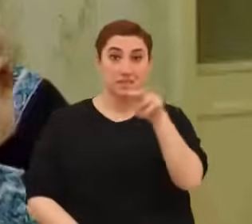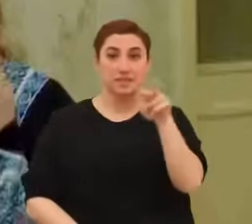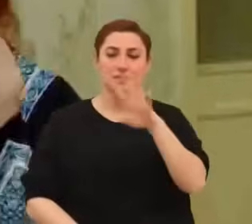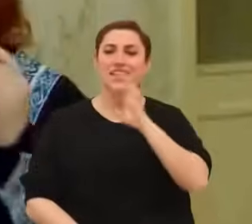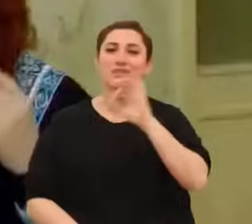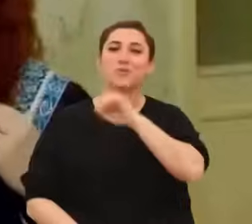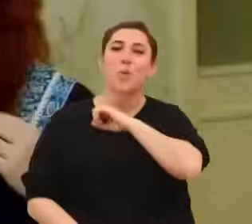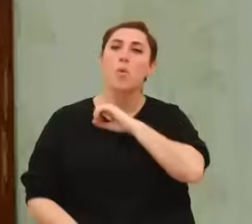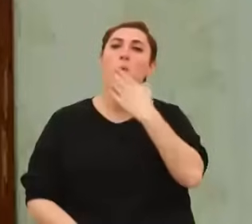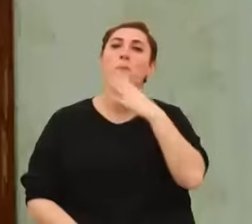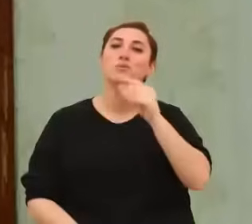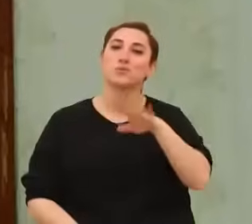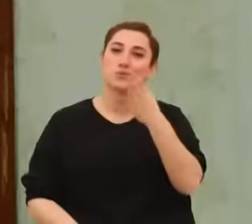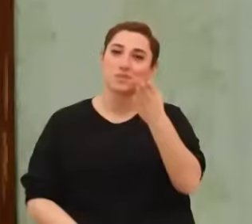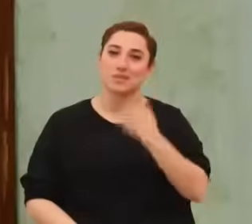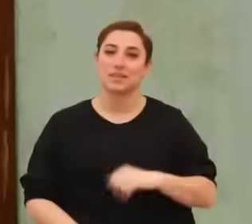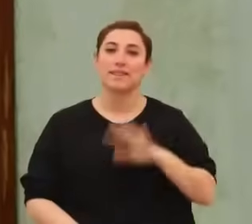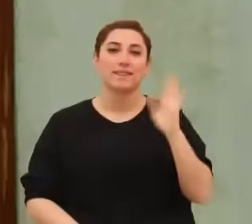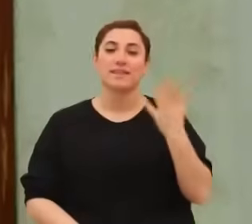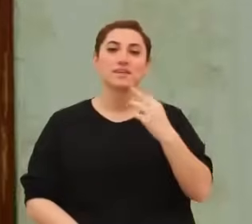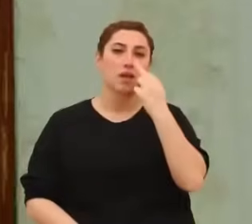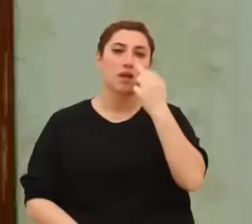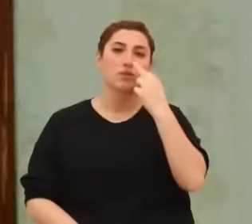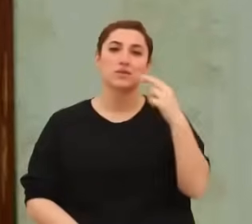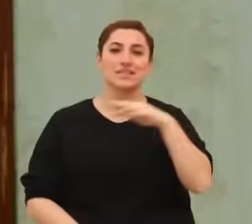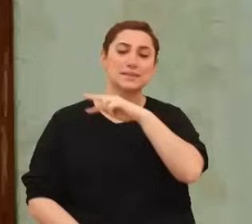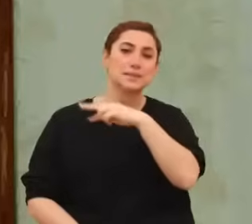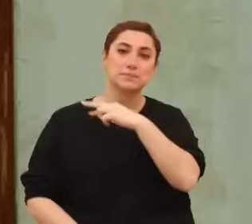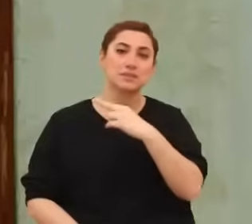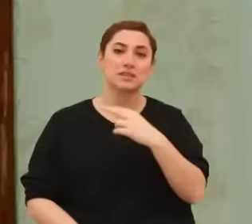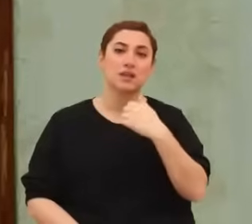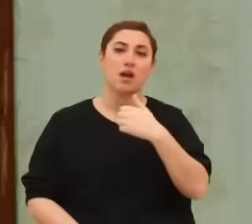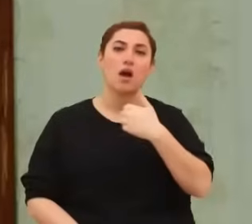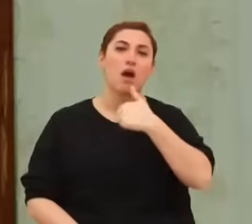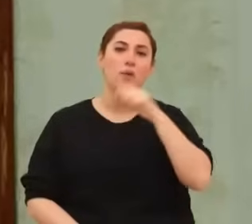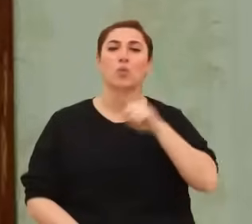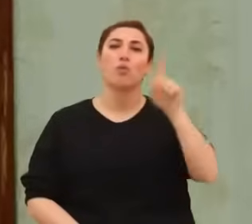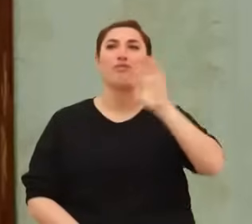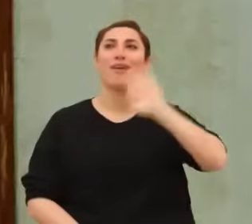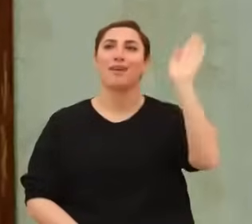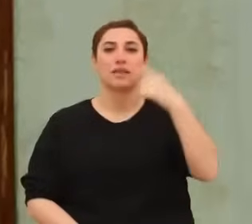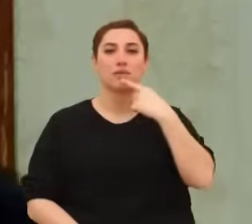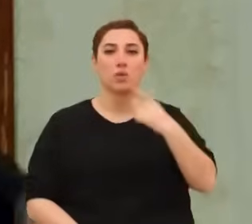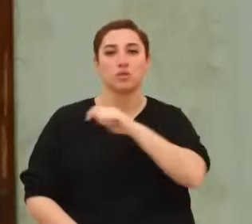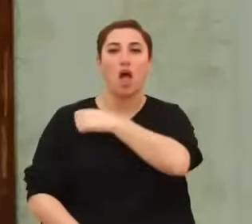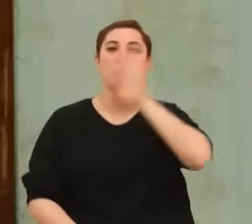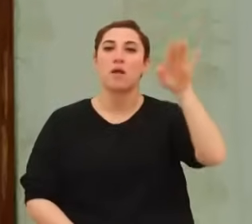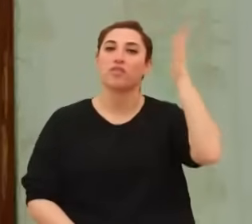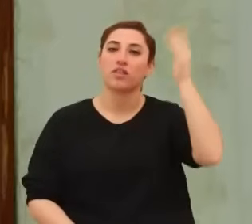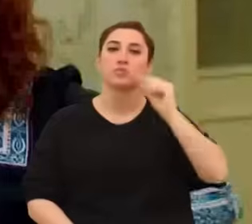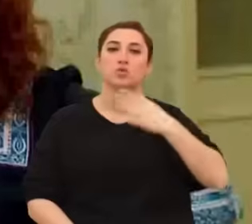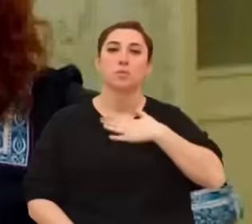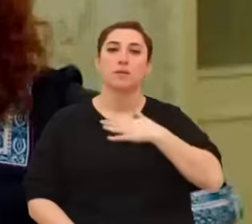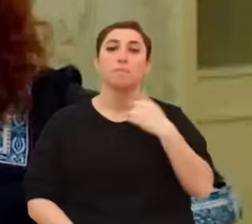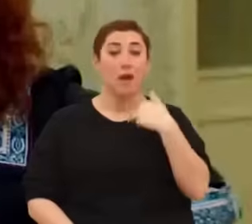ya hiç korkunuz yok mu çocuğum sizin? Nasıl kandırıyorsunuz ikinizi birden? Aa Urfa'ya gitti diyerek ben Almanya'daymış çocuğum